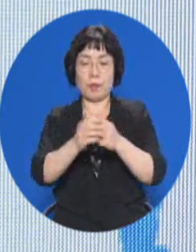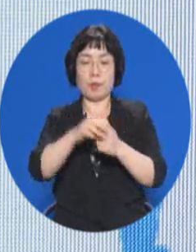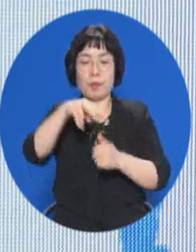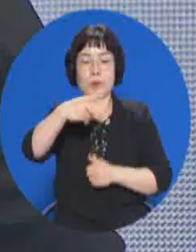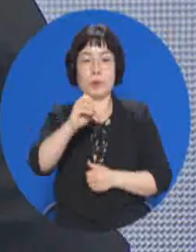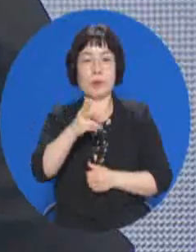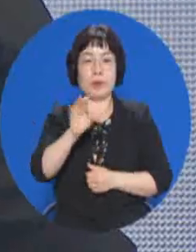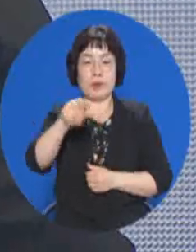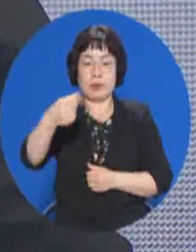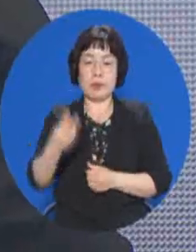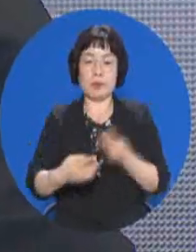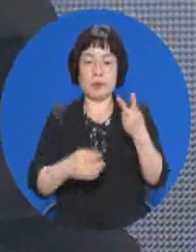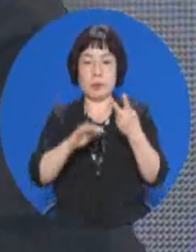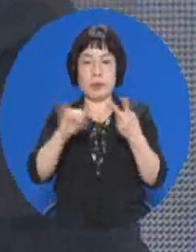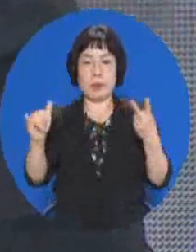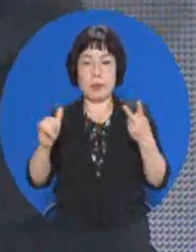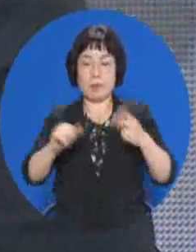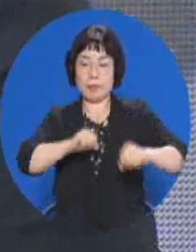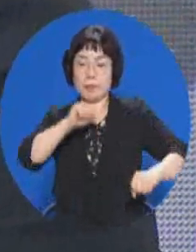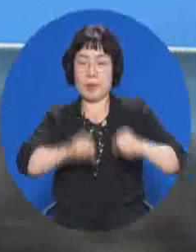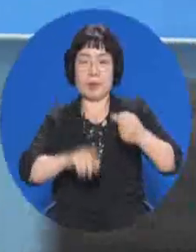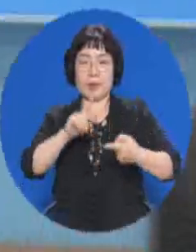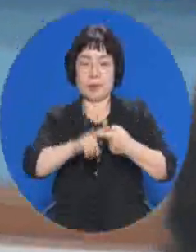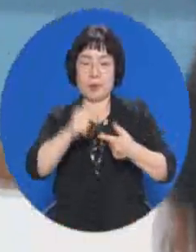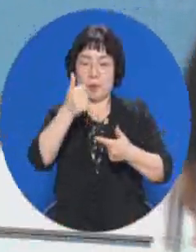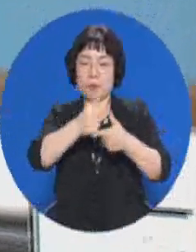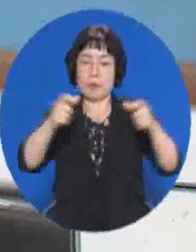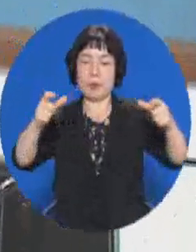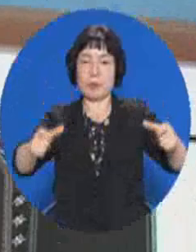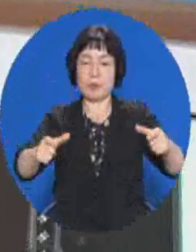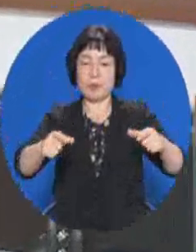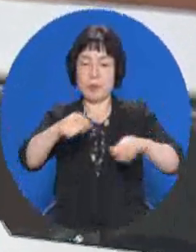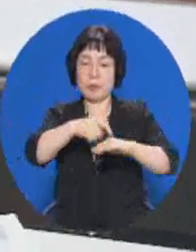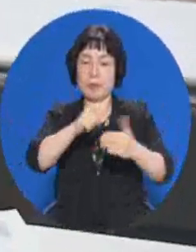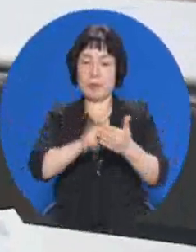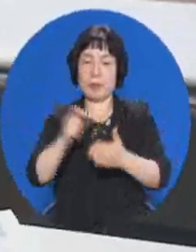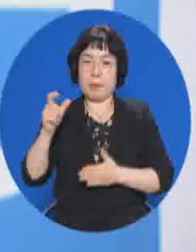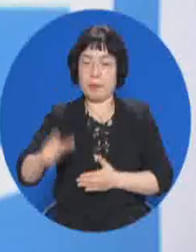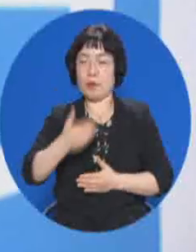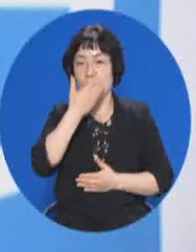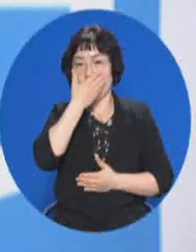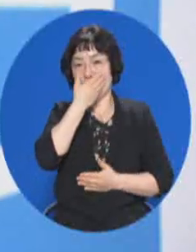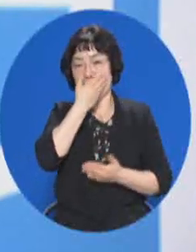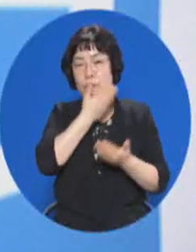송영길, 홍영표 두 의원의 행보 역시 호남 민심을 움직이는 중요한 변수가 될